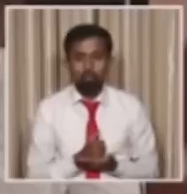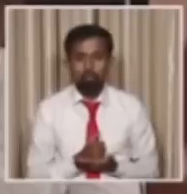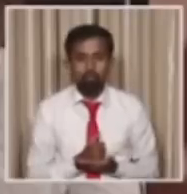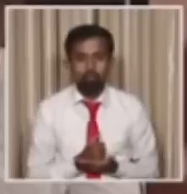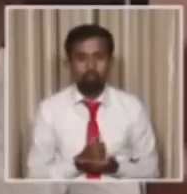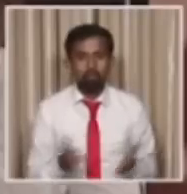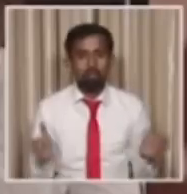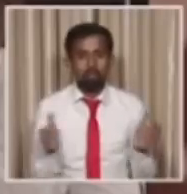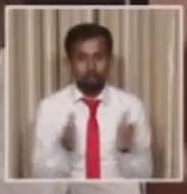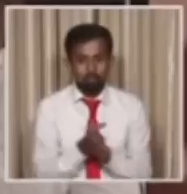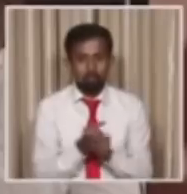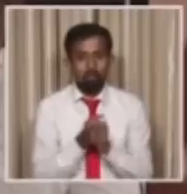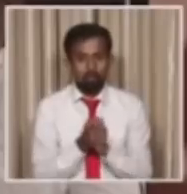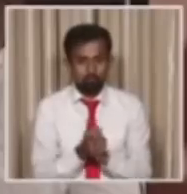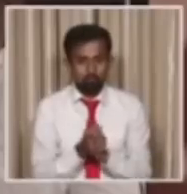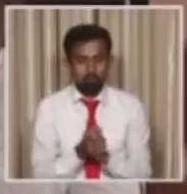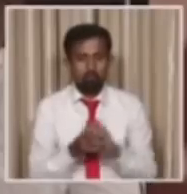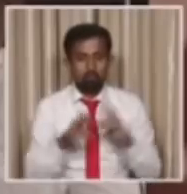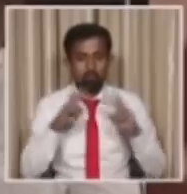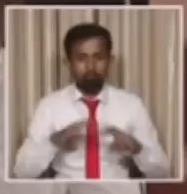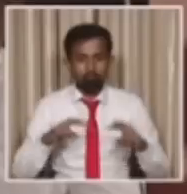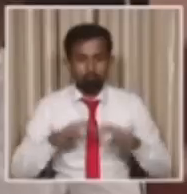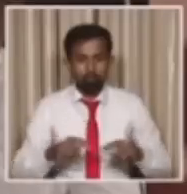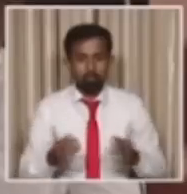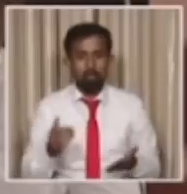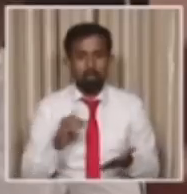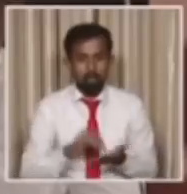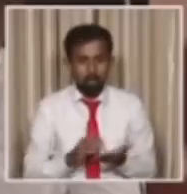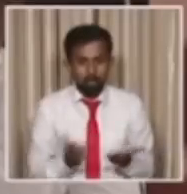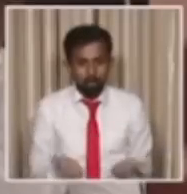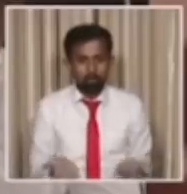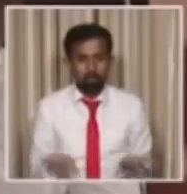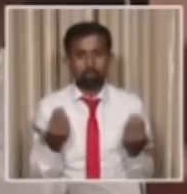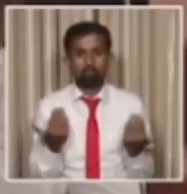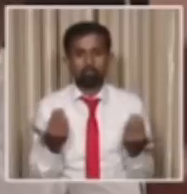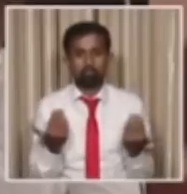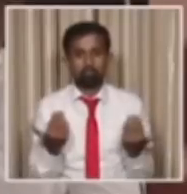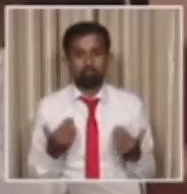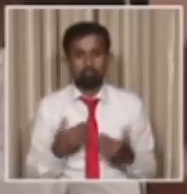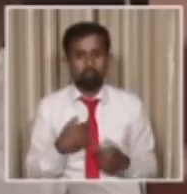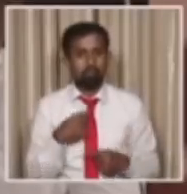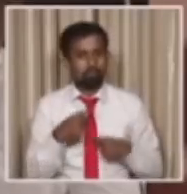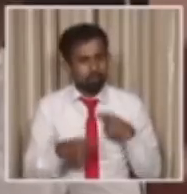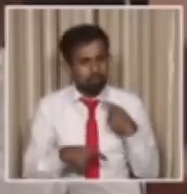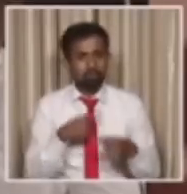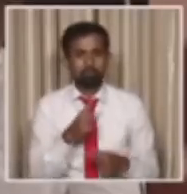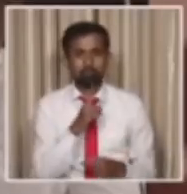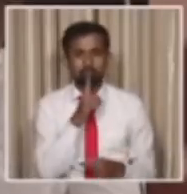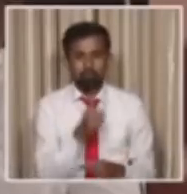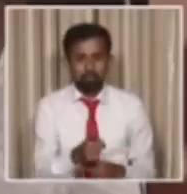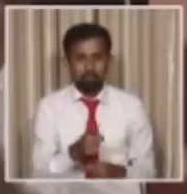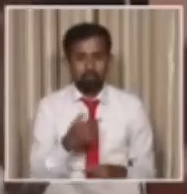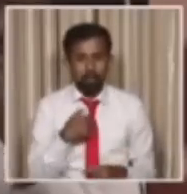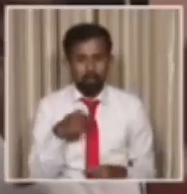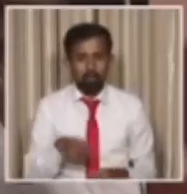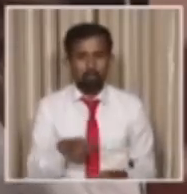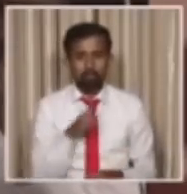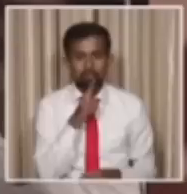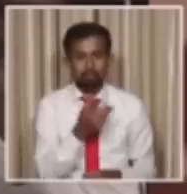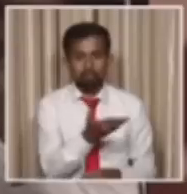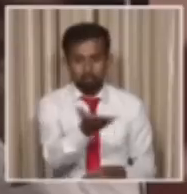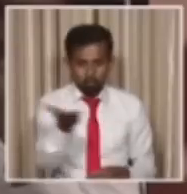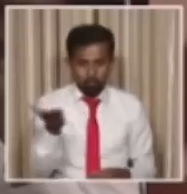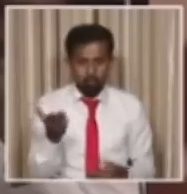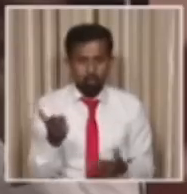සියලු දෙනාම එකතු වෙලා මේ විමර්ශනය නැවත කරමු. ඒකයි මං දිගින් දිකටම ඉල්ලුවේ මං අද ඉල්ලන්නේත්